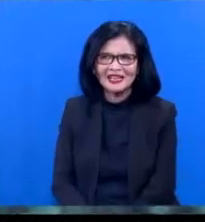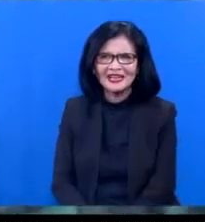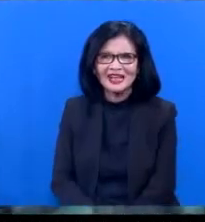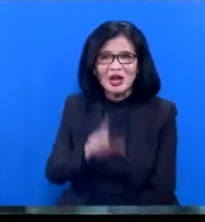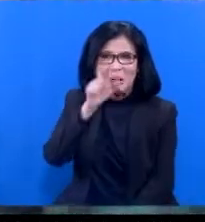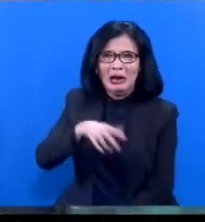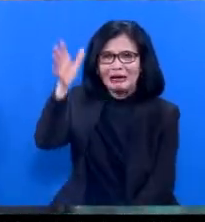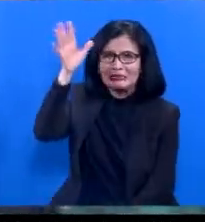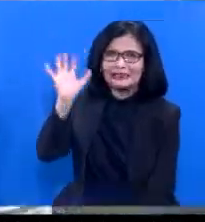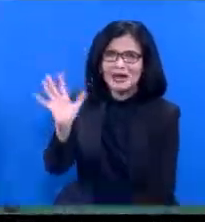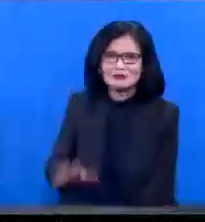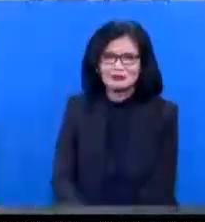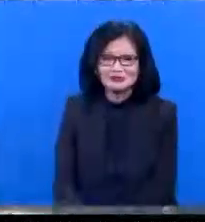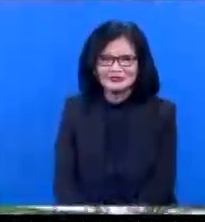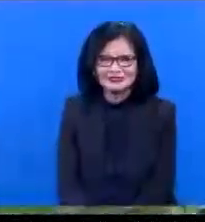Gak ada yang tahu.